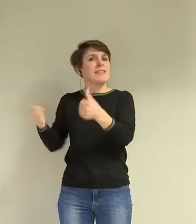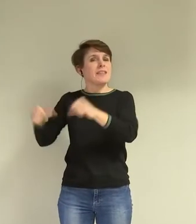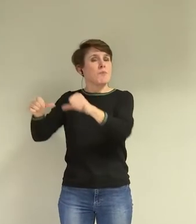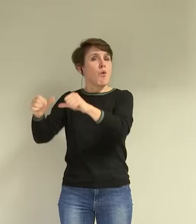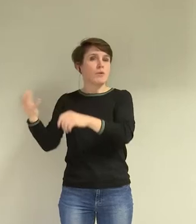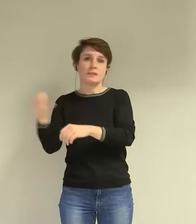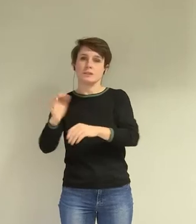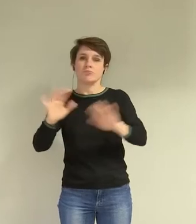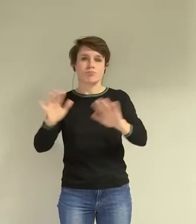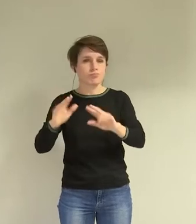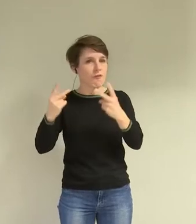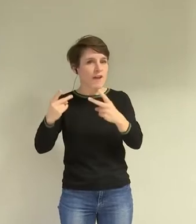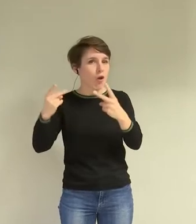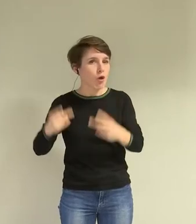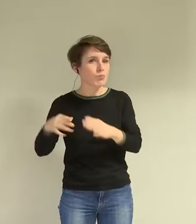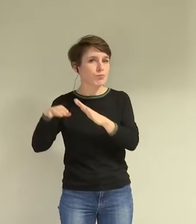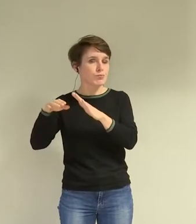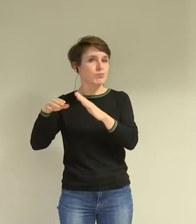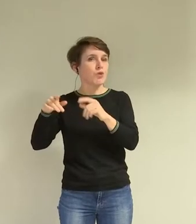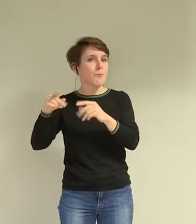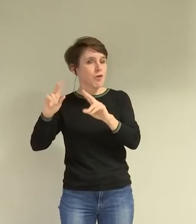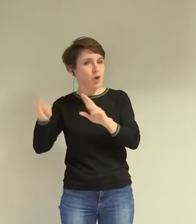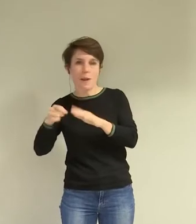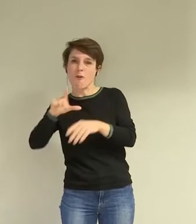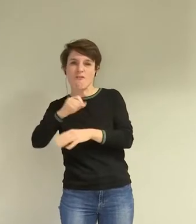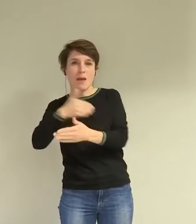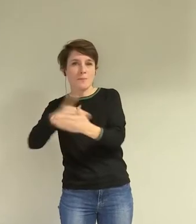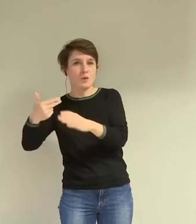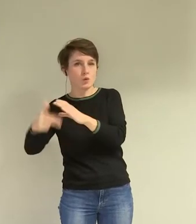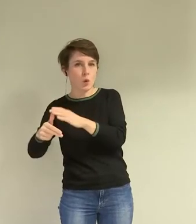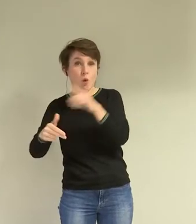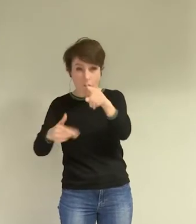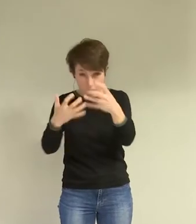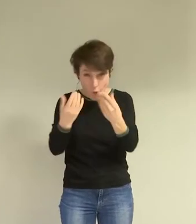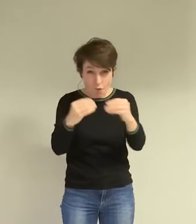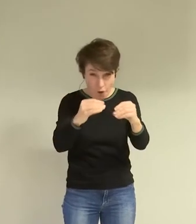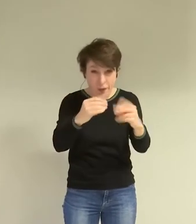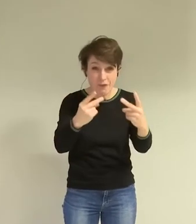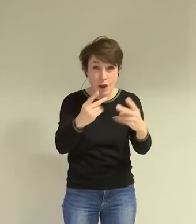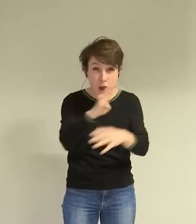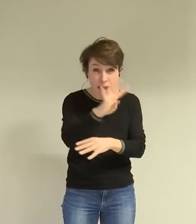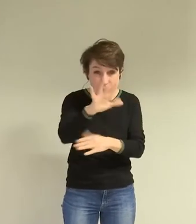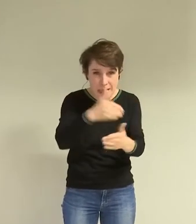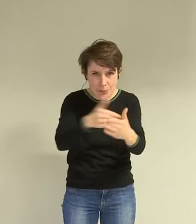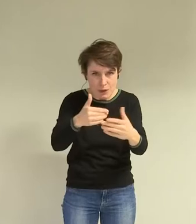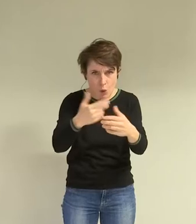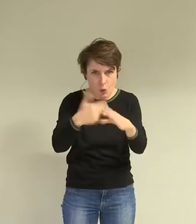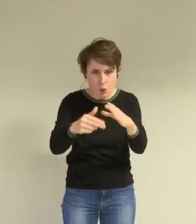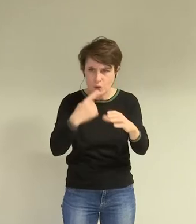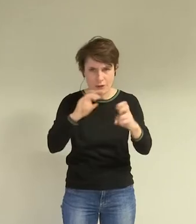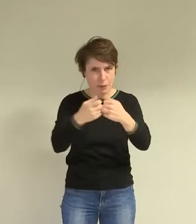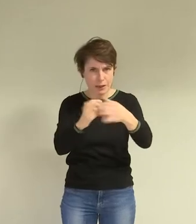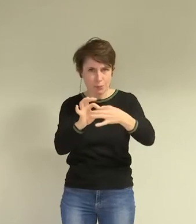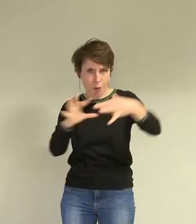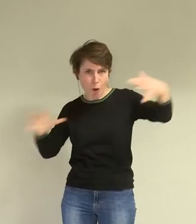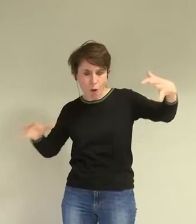volonté de vendre ses parts pour un montant de 45 millions d'euros et si oui comment allez vous expliquer cet écart de prix aux acheteurs potentiels